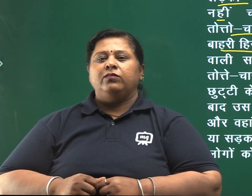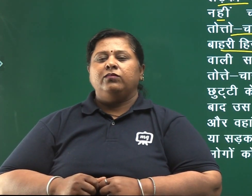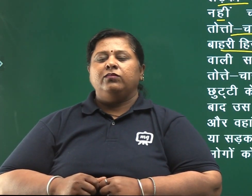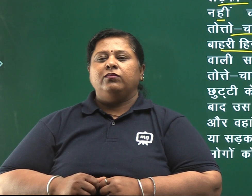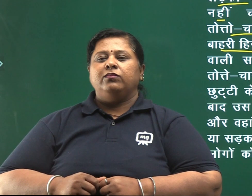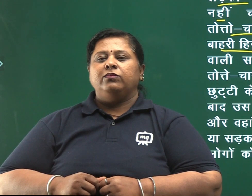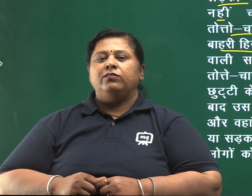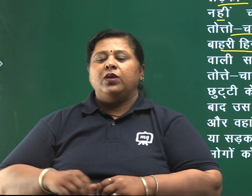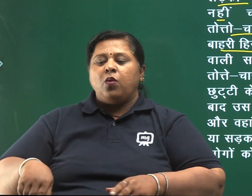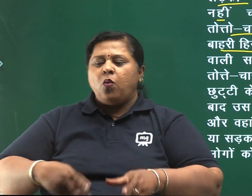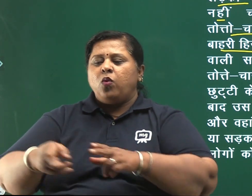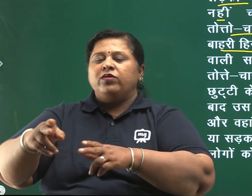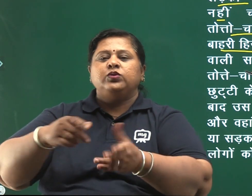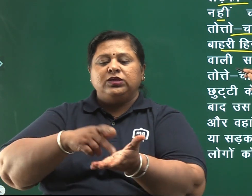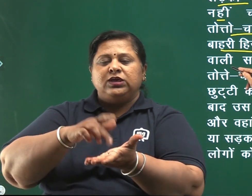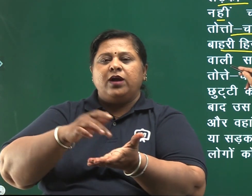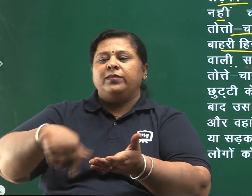कुहोनबुत्सु जाने वाली